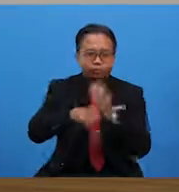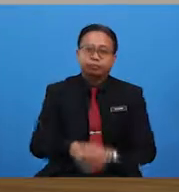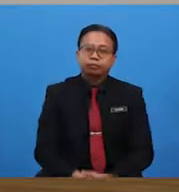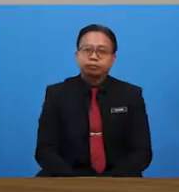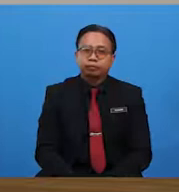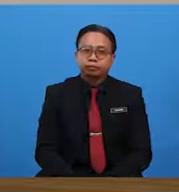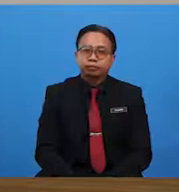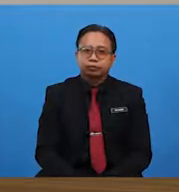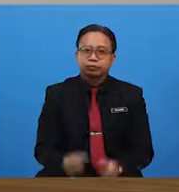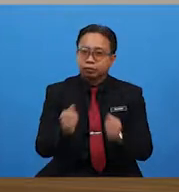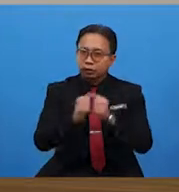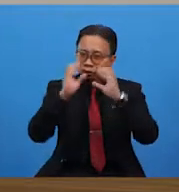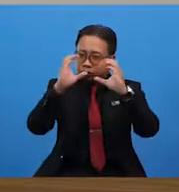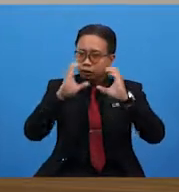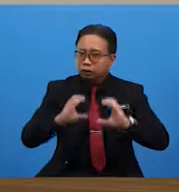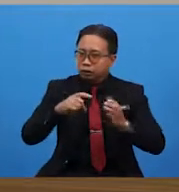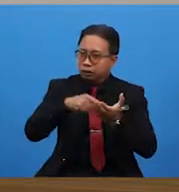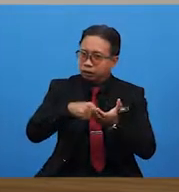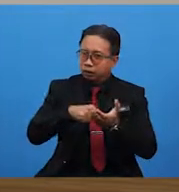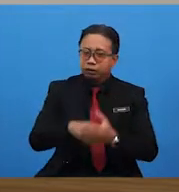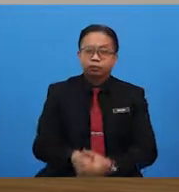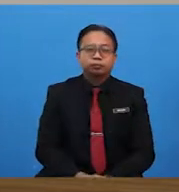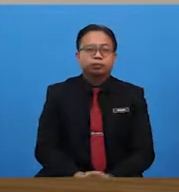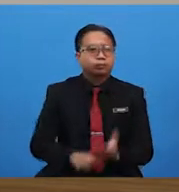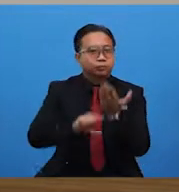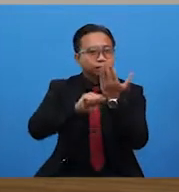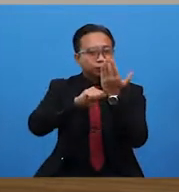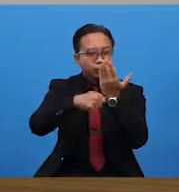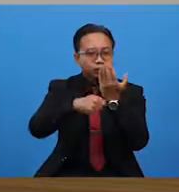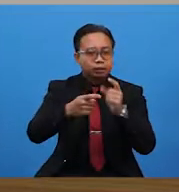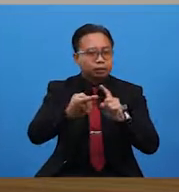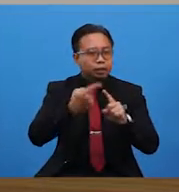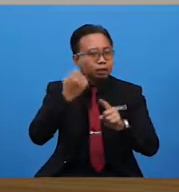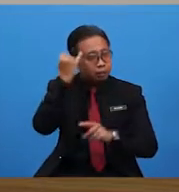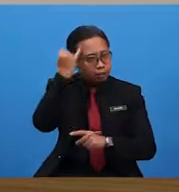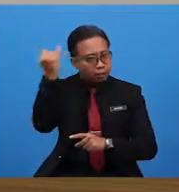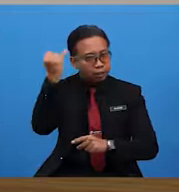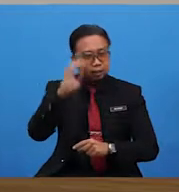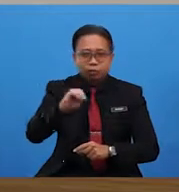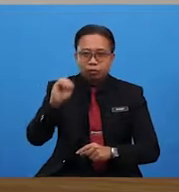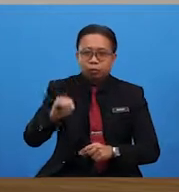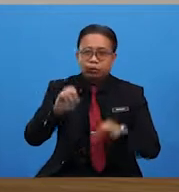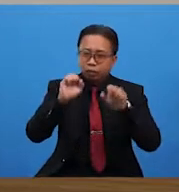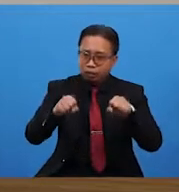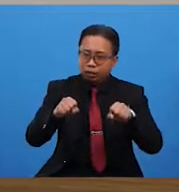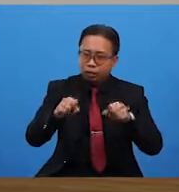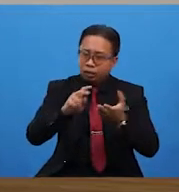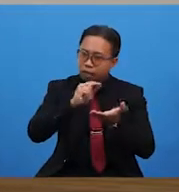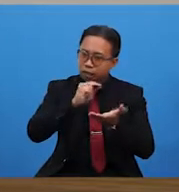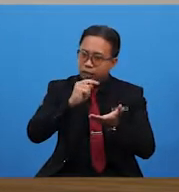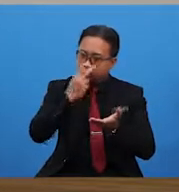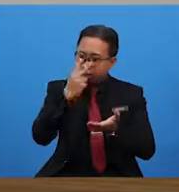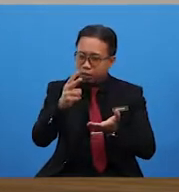dengan cara ini sahajalah keaslian daripada India belajar sendiri dapat dinilai oleh guru